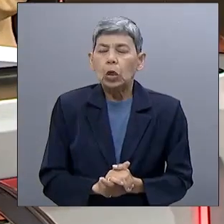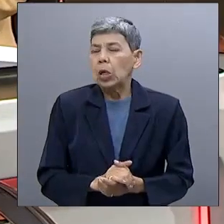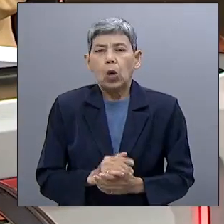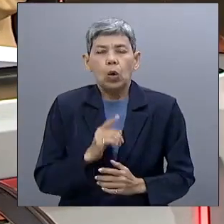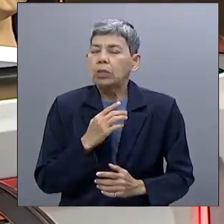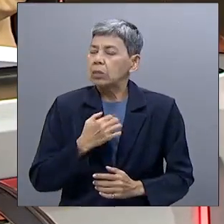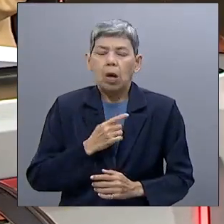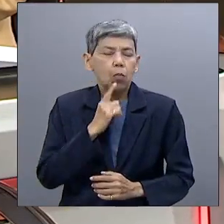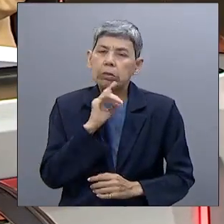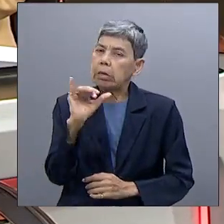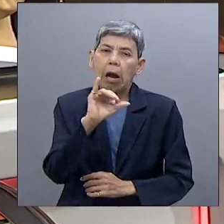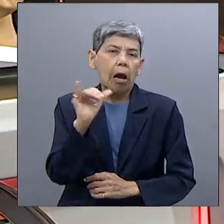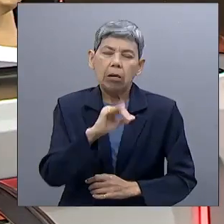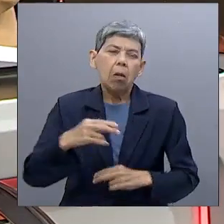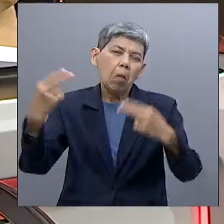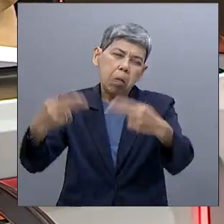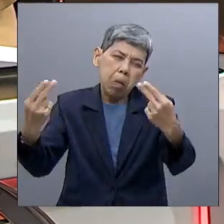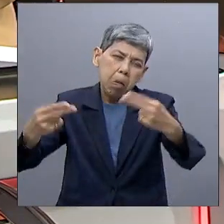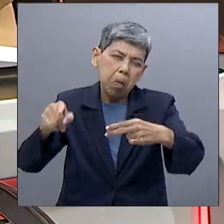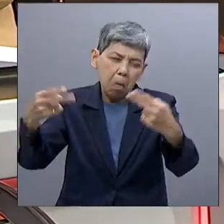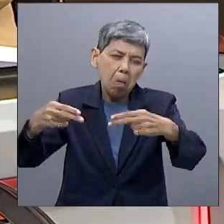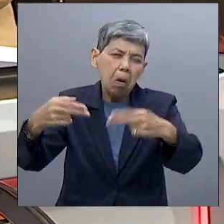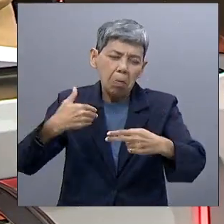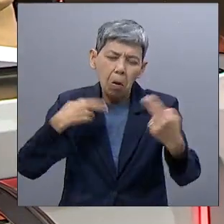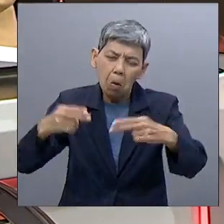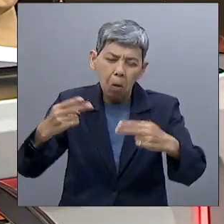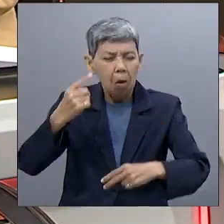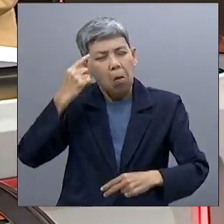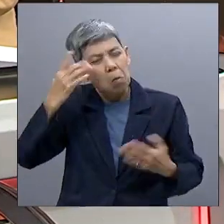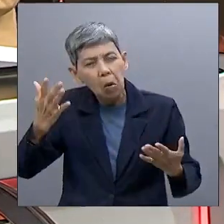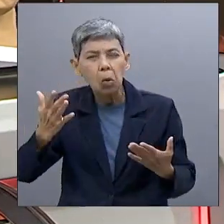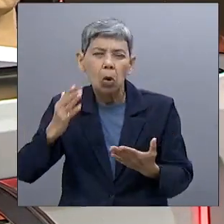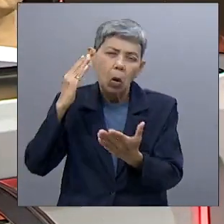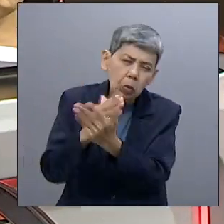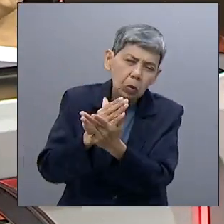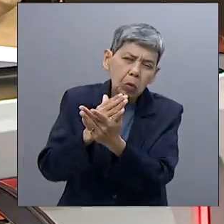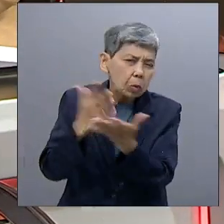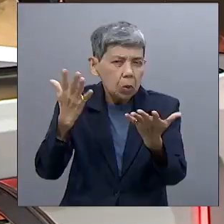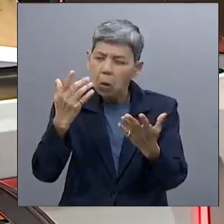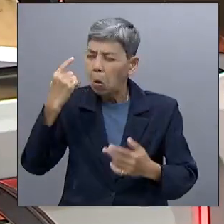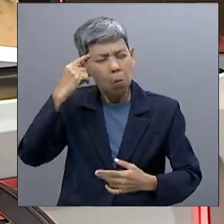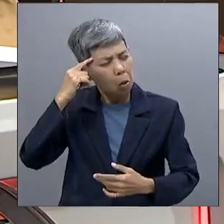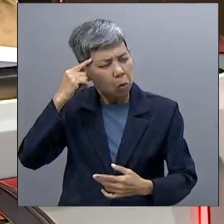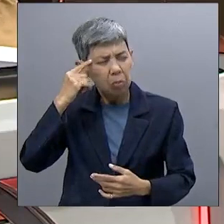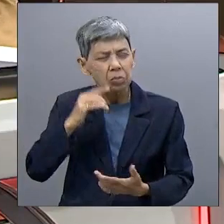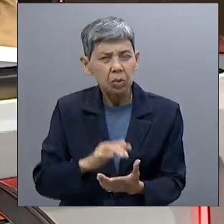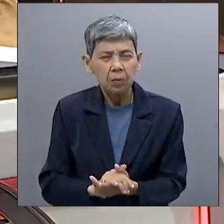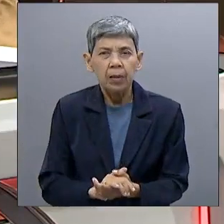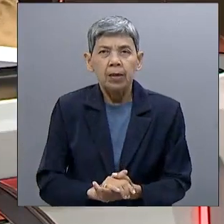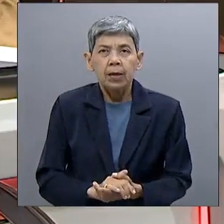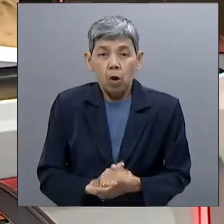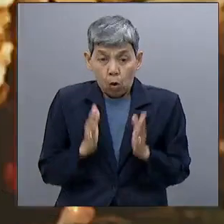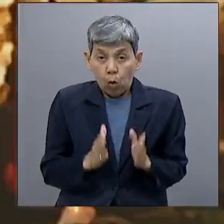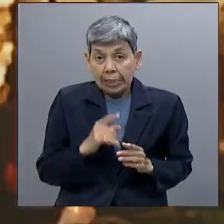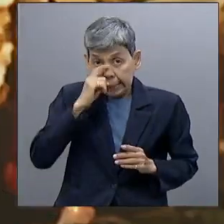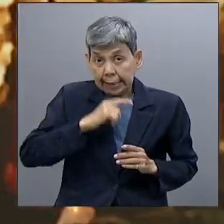ดชัดเจนไม่ได้เพราะเรื่องของสงครามมันมีโอกาส มีความเปลี่ยนแปลงเกิดขึ้น ตลอดเวลาว่างั้นน่ะแต่ว่าคนของเ